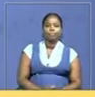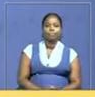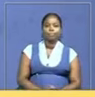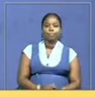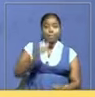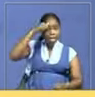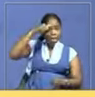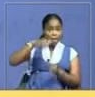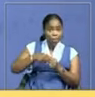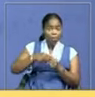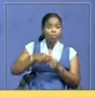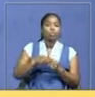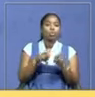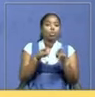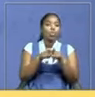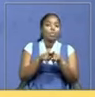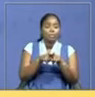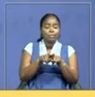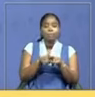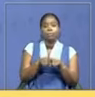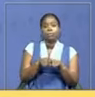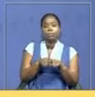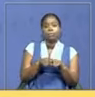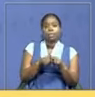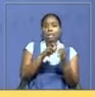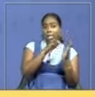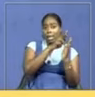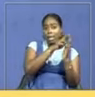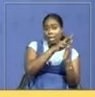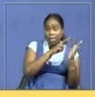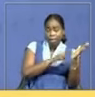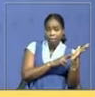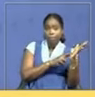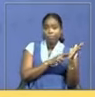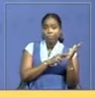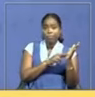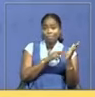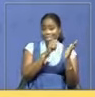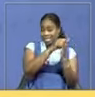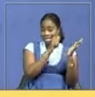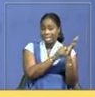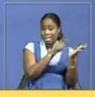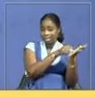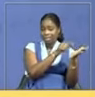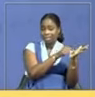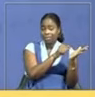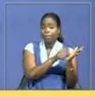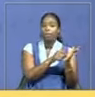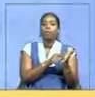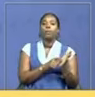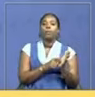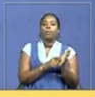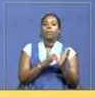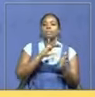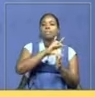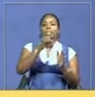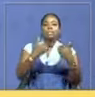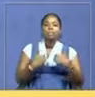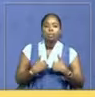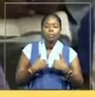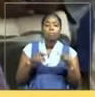ces principes énoncés et encadrés par des règles des textes légaux et réglementaires j'ai en même temps